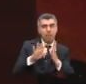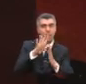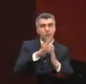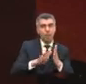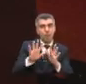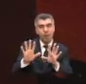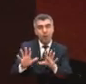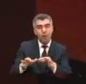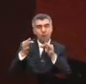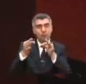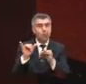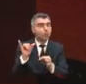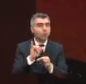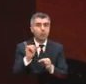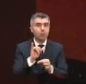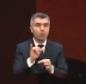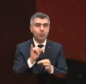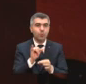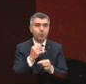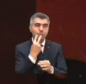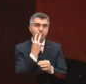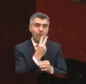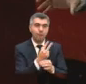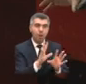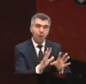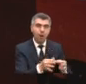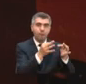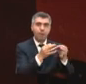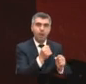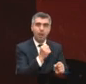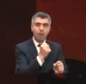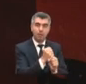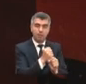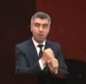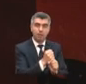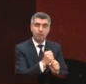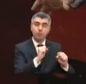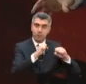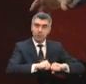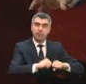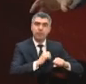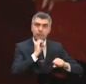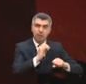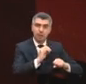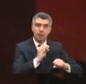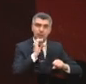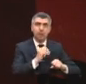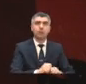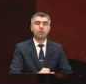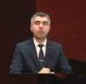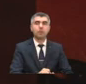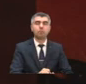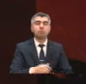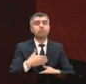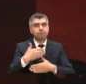عرفنا اين هي القطاعات التي تنتج فرص العمل في هذا او الفعال اللي عندها الفعاليه في الانتاج ديال فرص العمل هنا، من